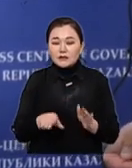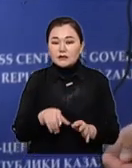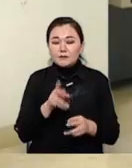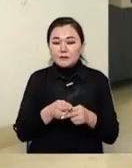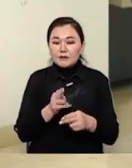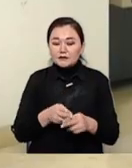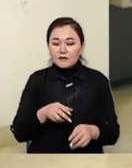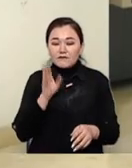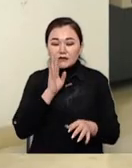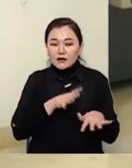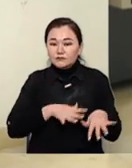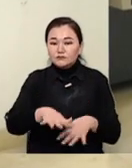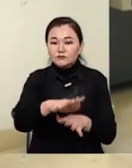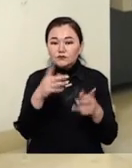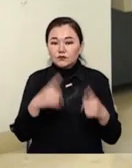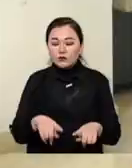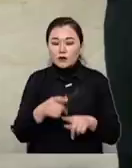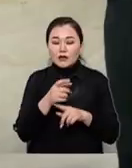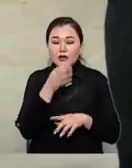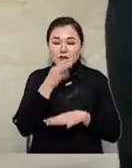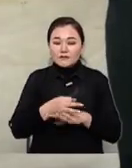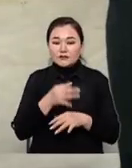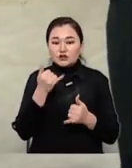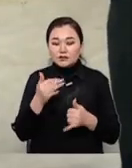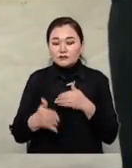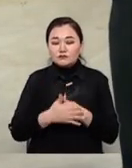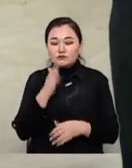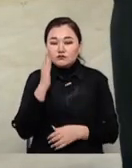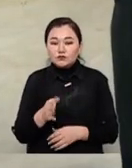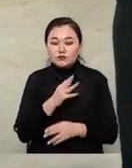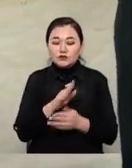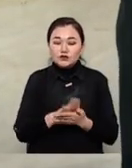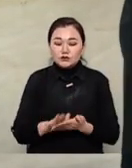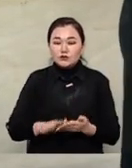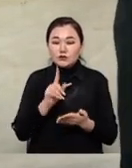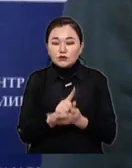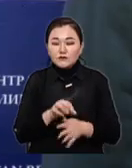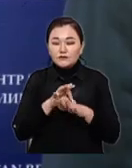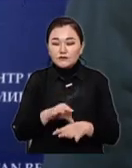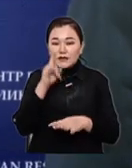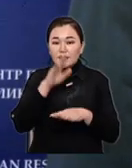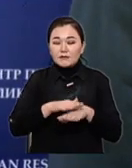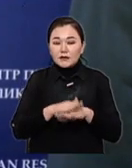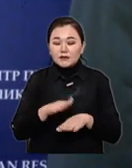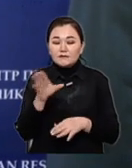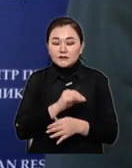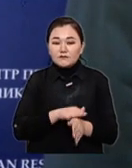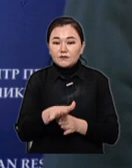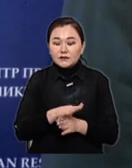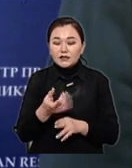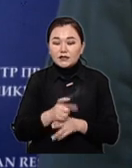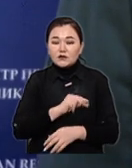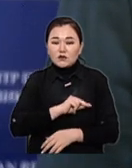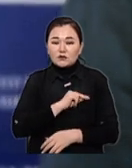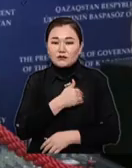вода. Сейчас и есть меры административной ответственности. Очистку прилегающей территории должны вести и акиматы, но они выполняют эту